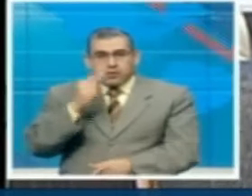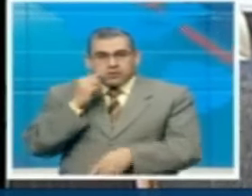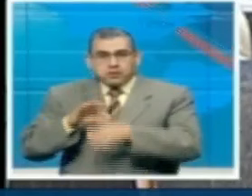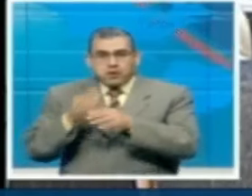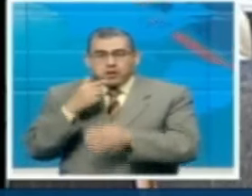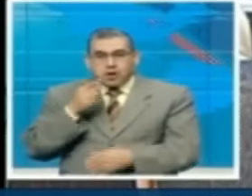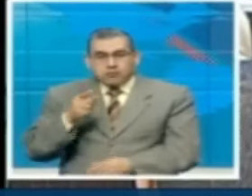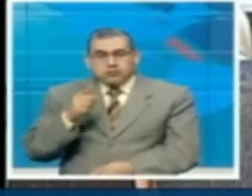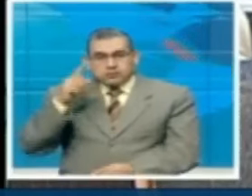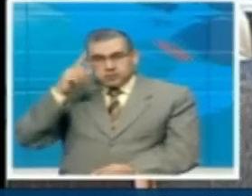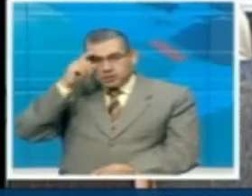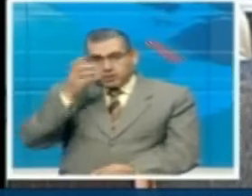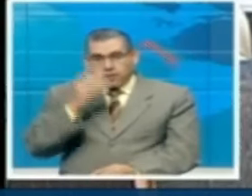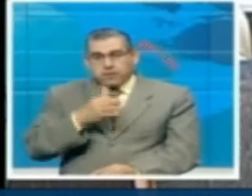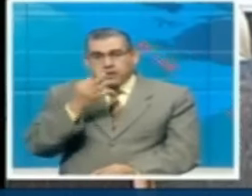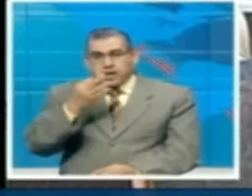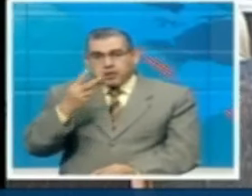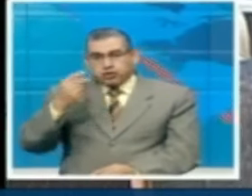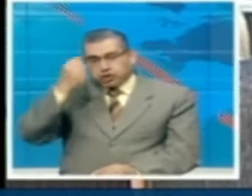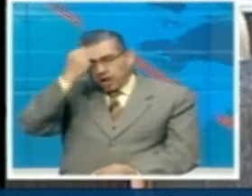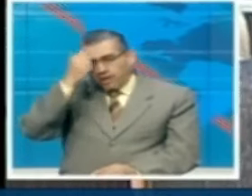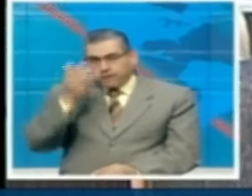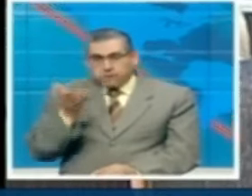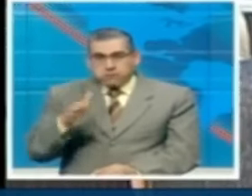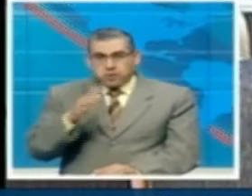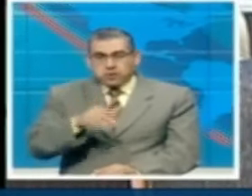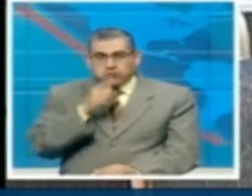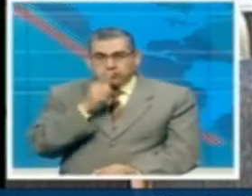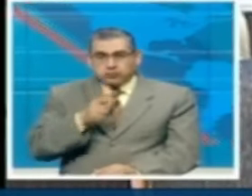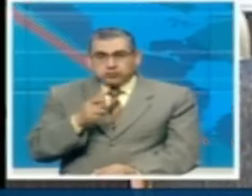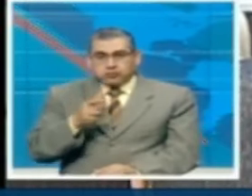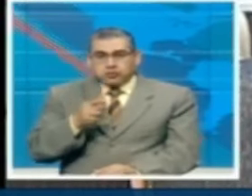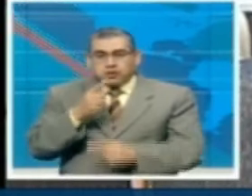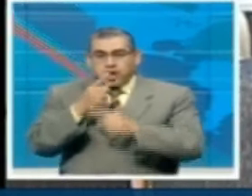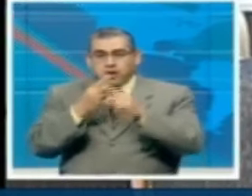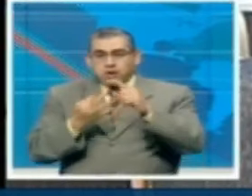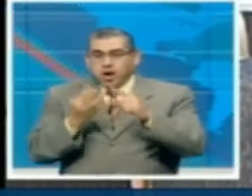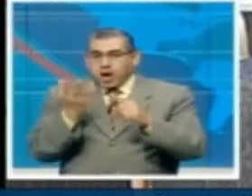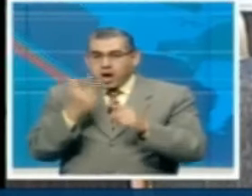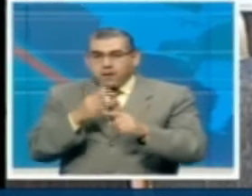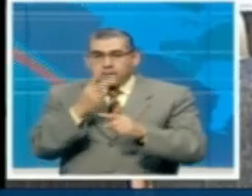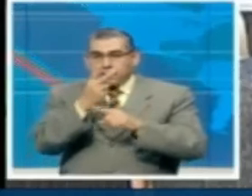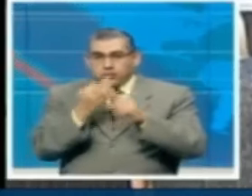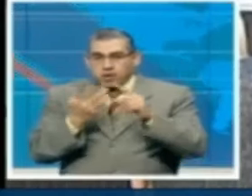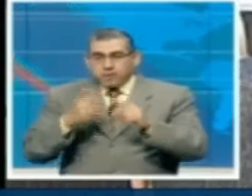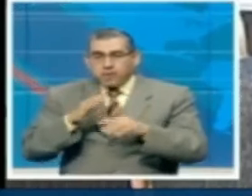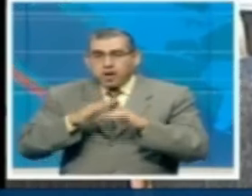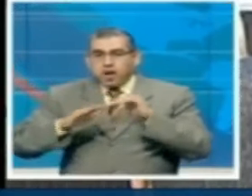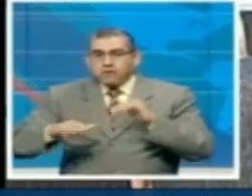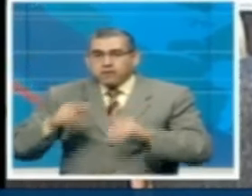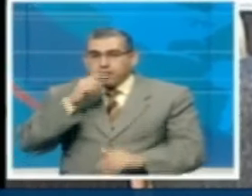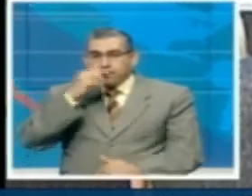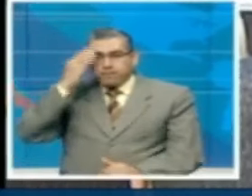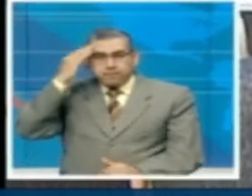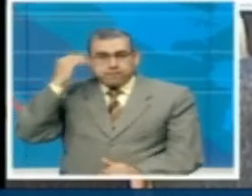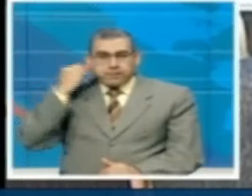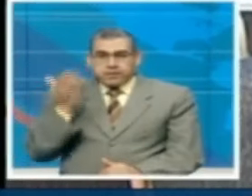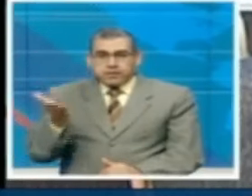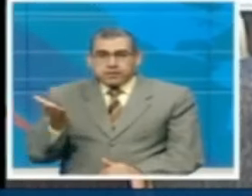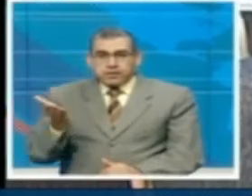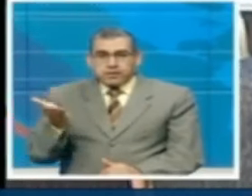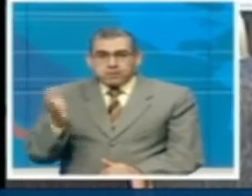بلغت 23,000، تلتينهم من الأطفال والنساء، أمر